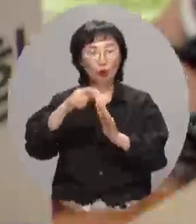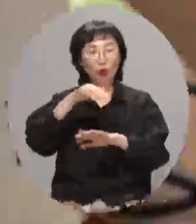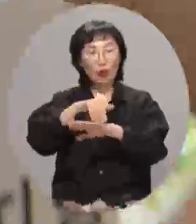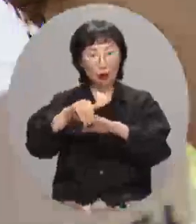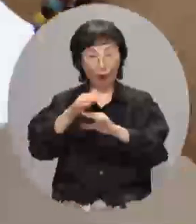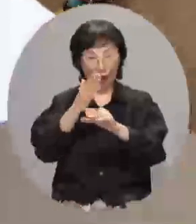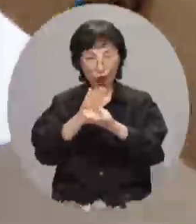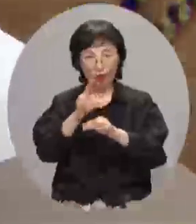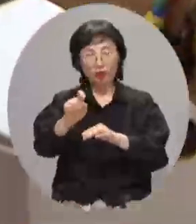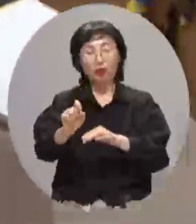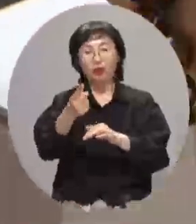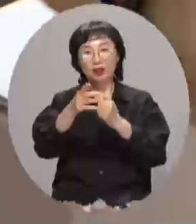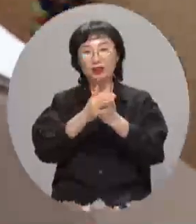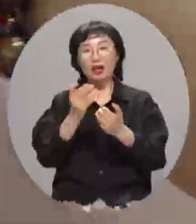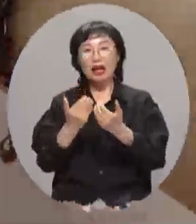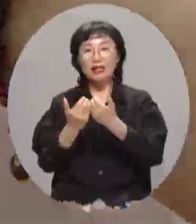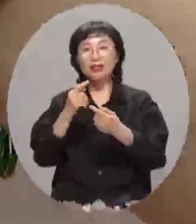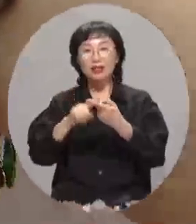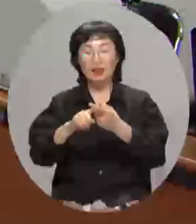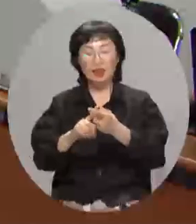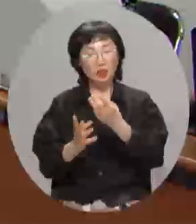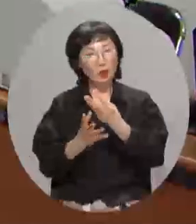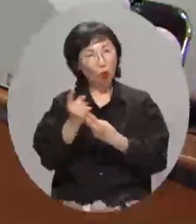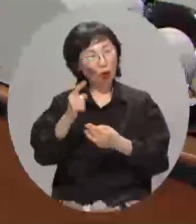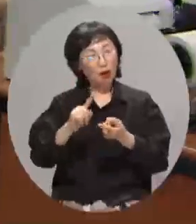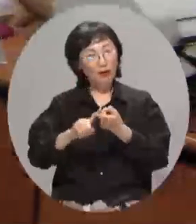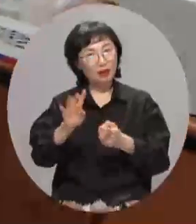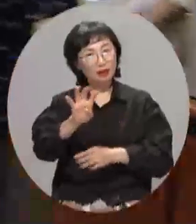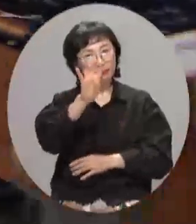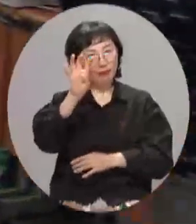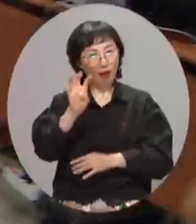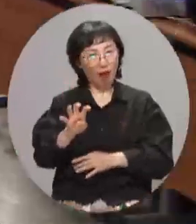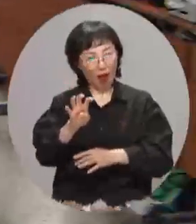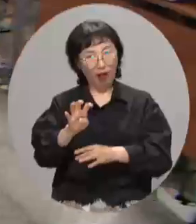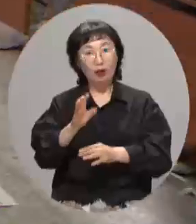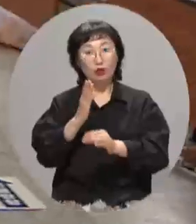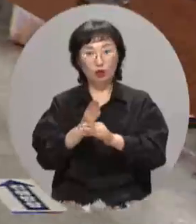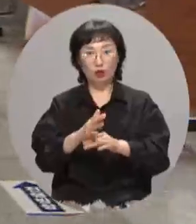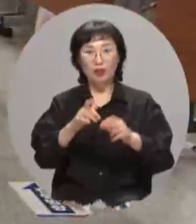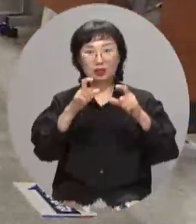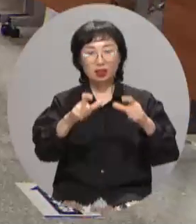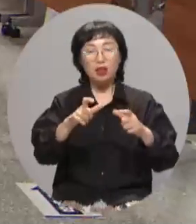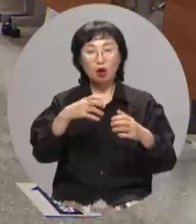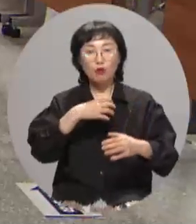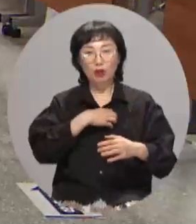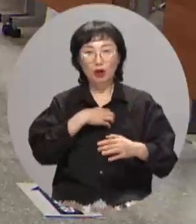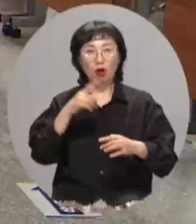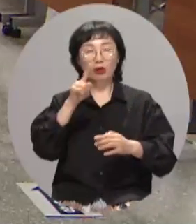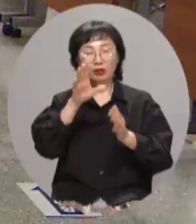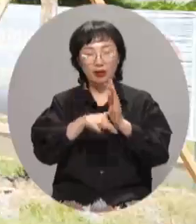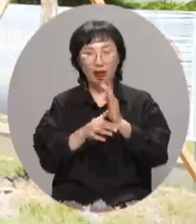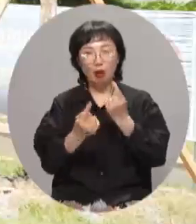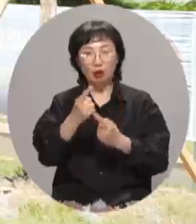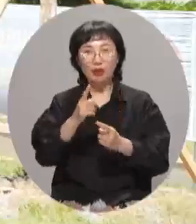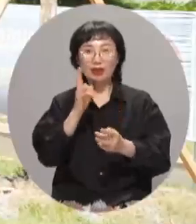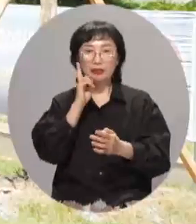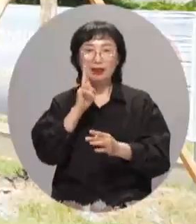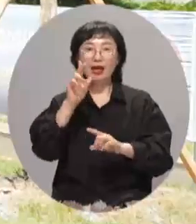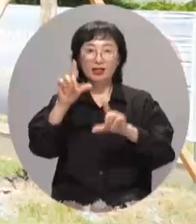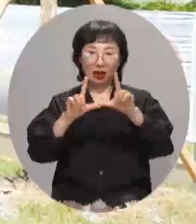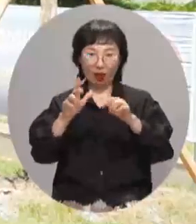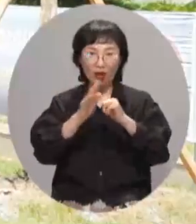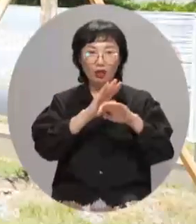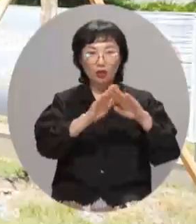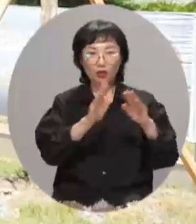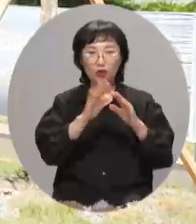갈등에 통합에는 여전히 의문부호가 달렸습니다. 지역 위기가 그 어느 때보다 심각한 상황에서 재추진된